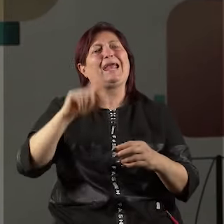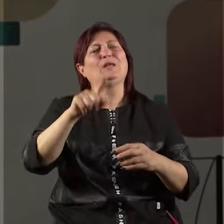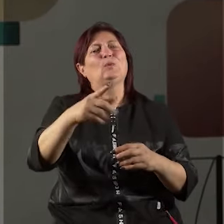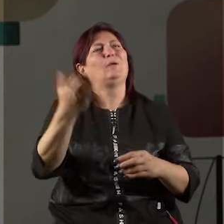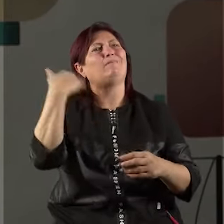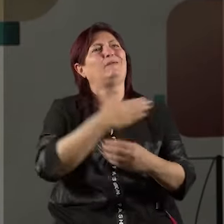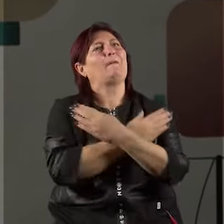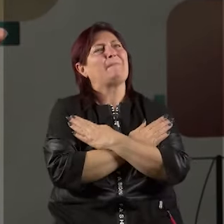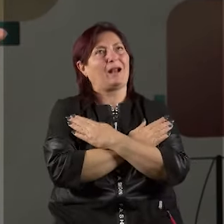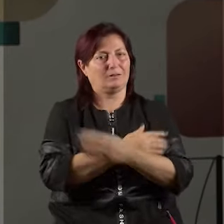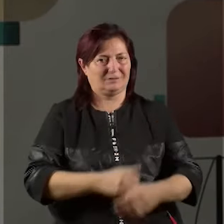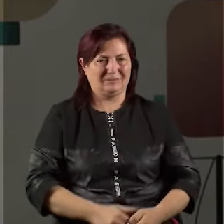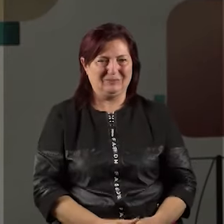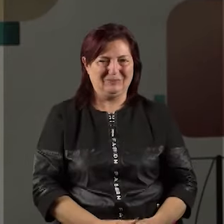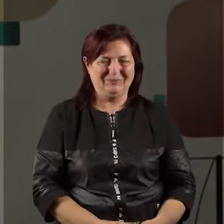մեռած եք,